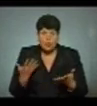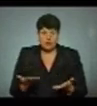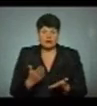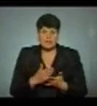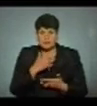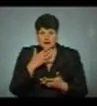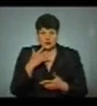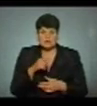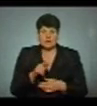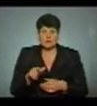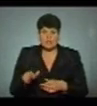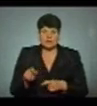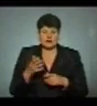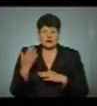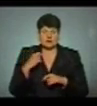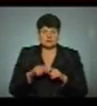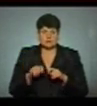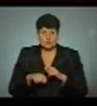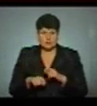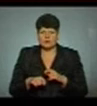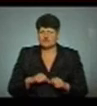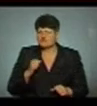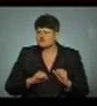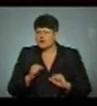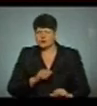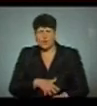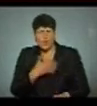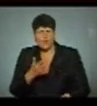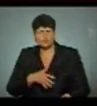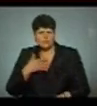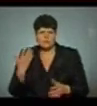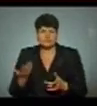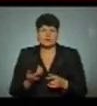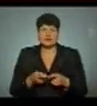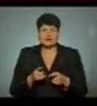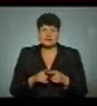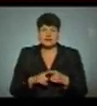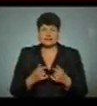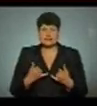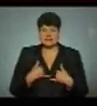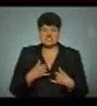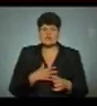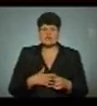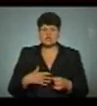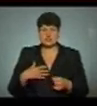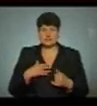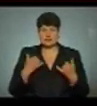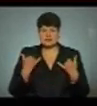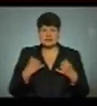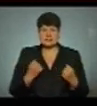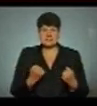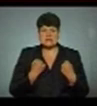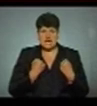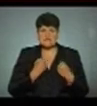тих людей, які ми попередньо обстежували, їм возмущаються, що дуже довго, що це, ну, така, ми зараз, для нас дуже важливо, це захист